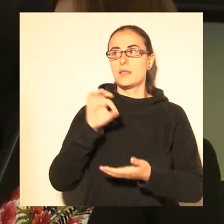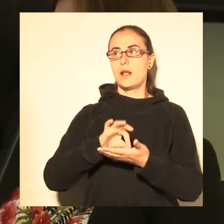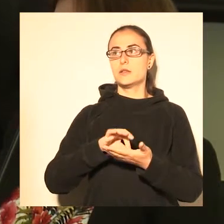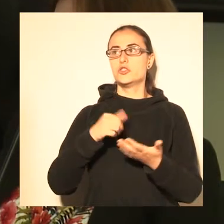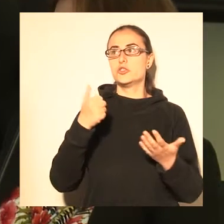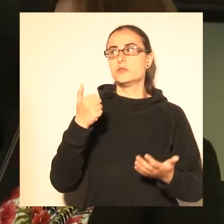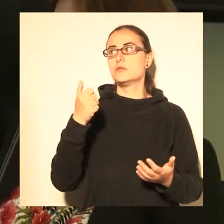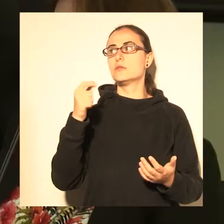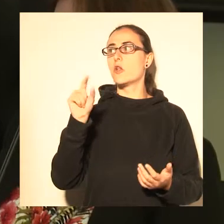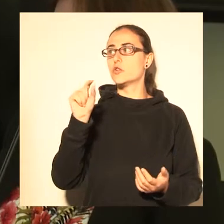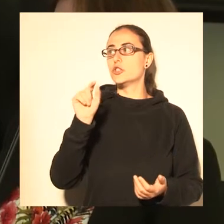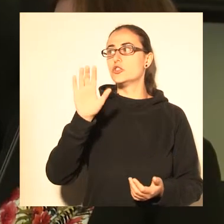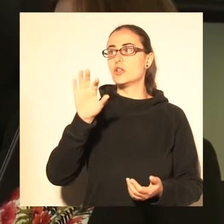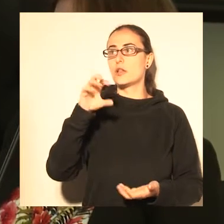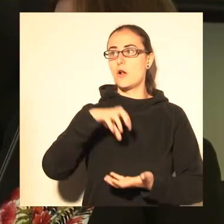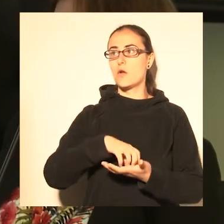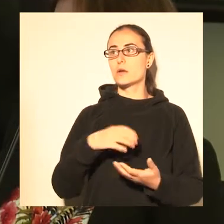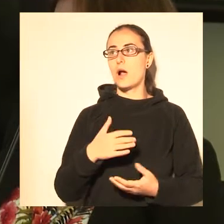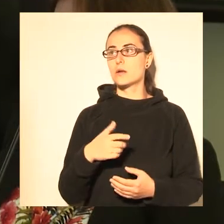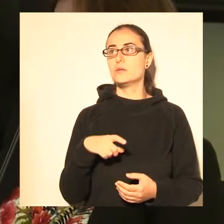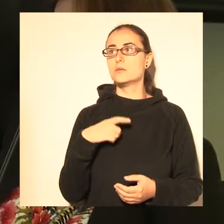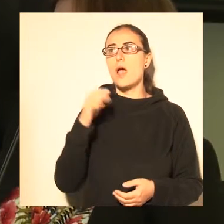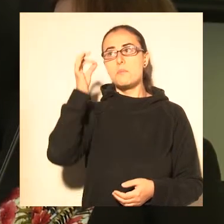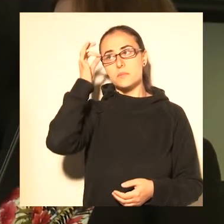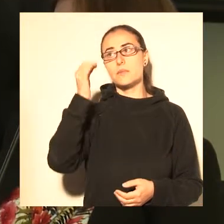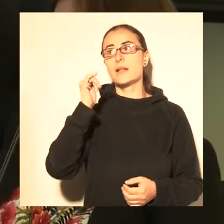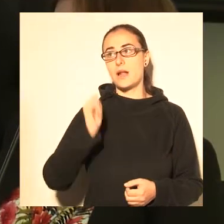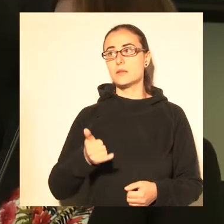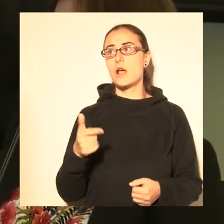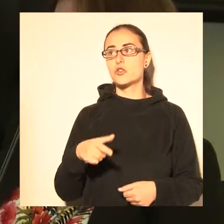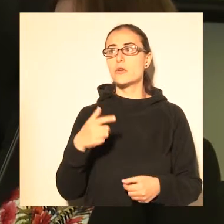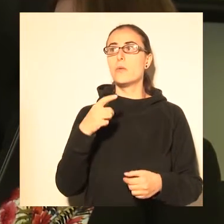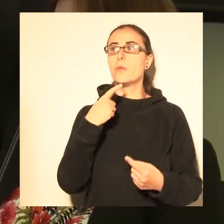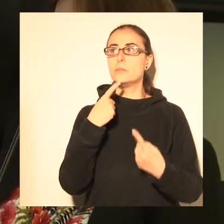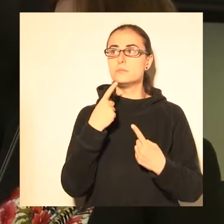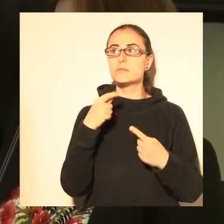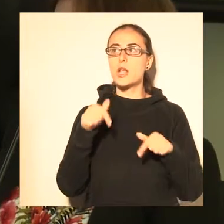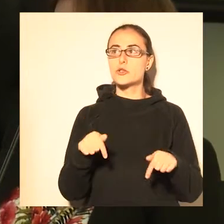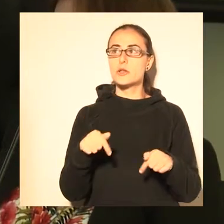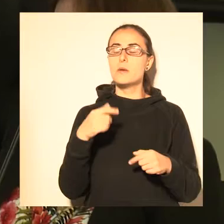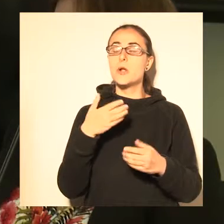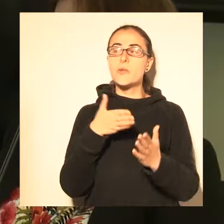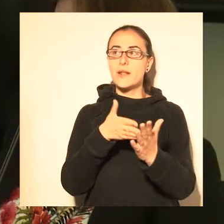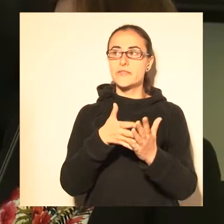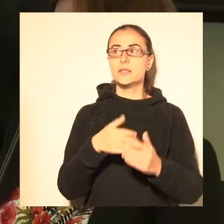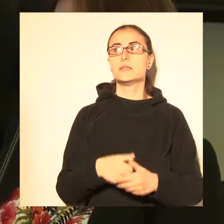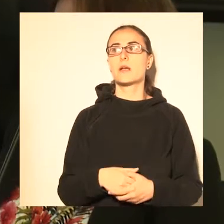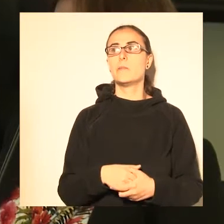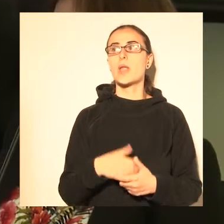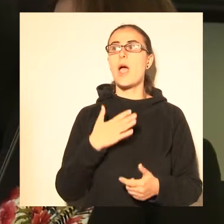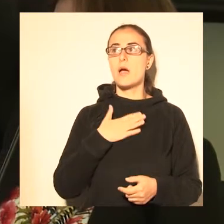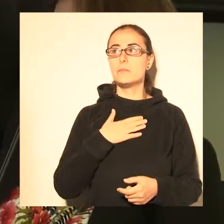la această dată Avem 25 de locuri pe municipiul Alba Iulia am realizat și un parteneriat cu sebeșul și avem cinci locuri pentru